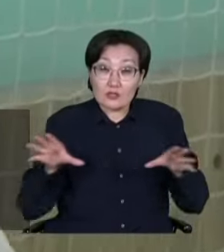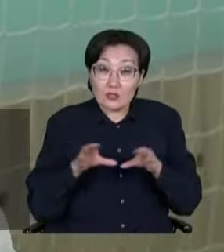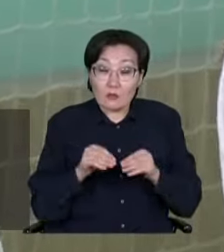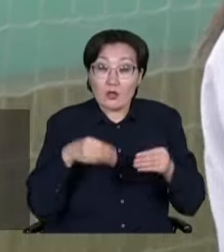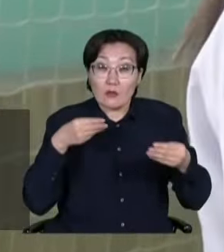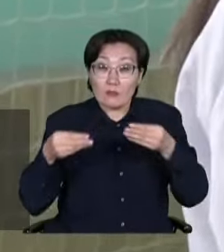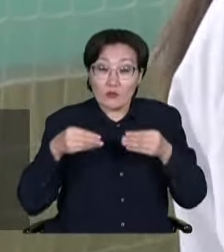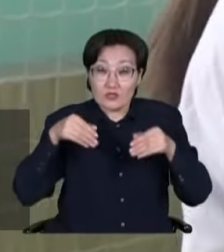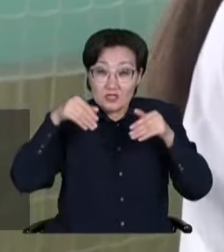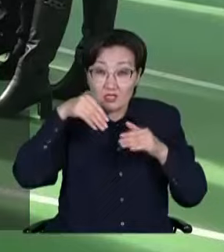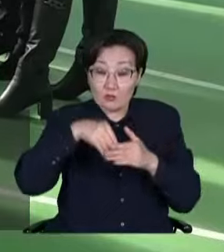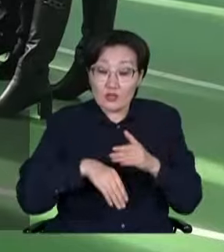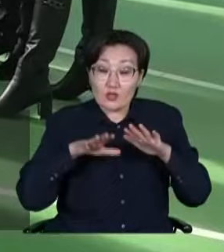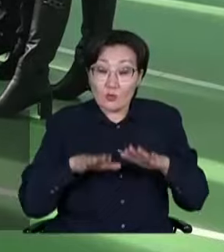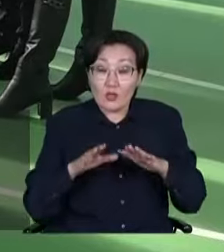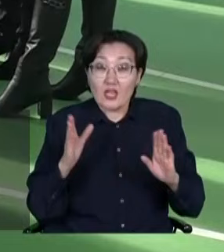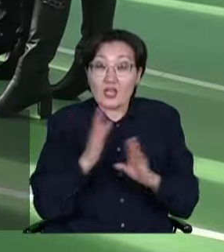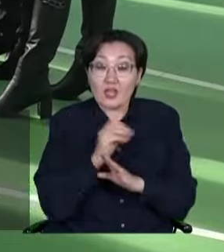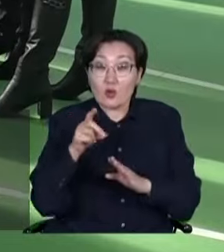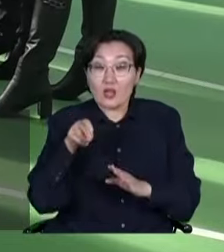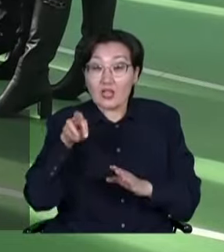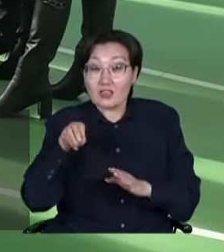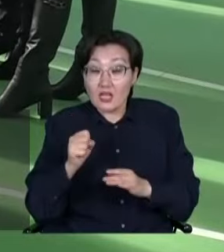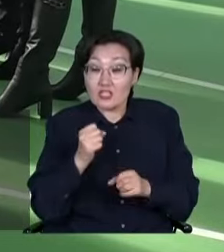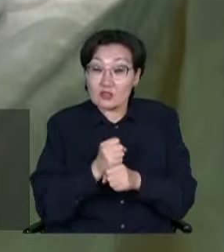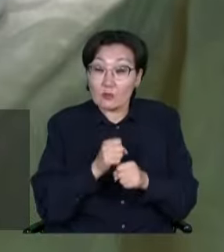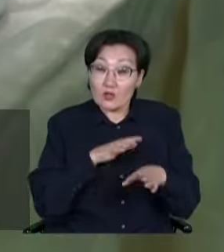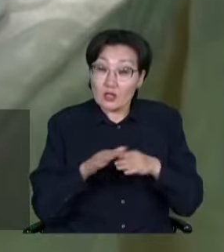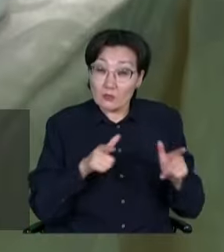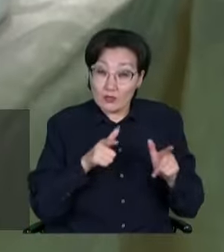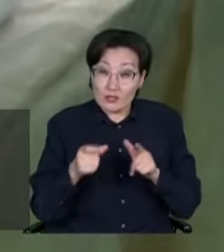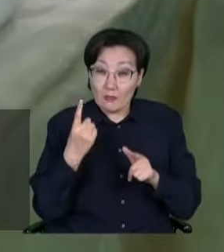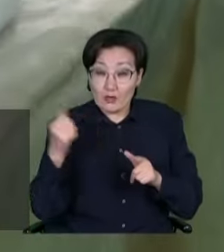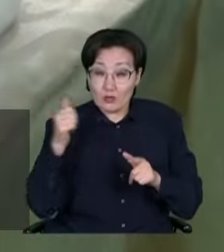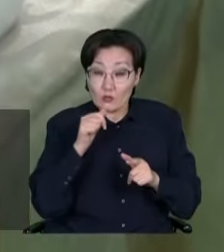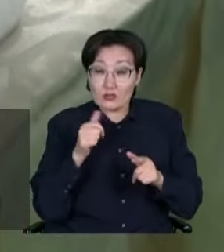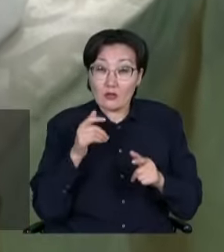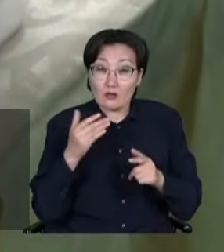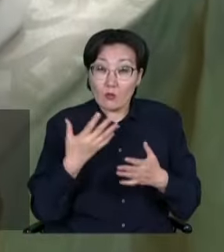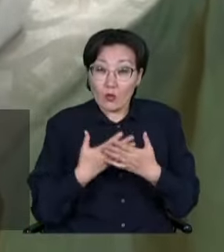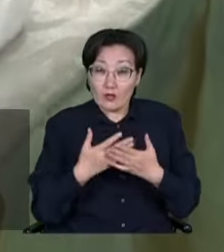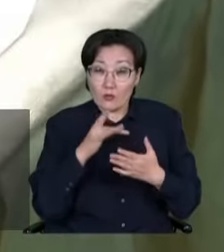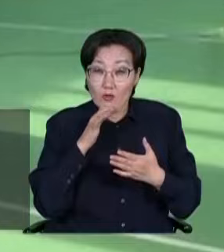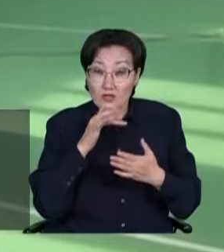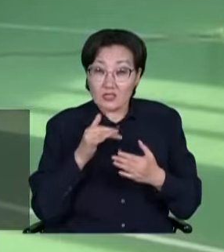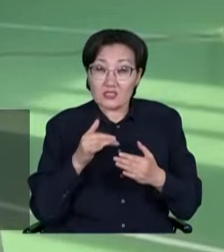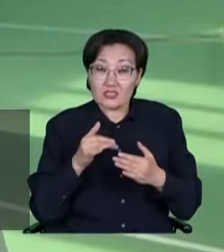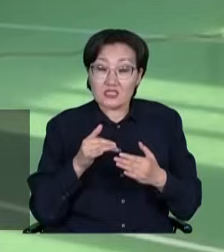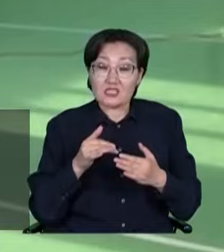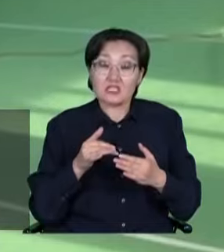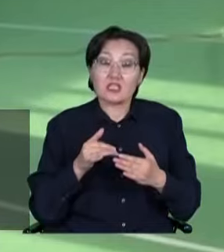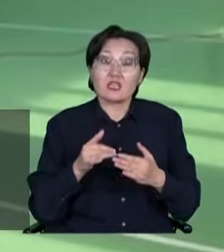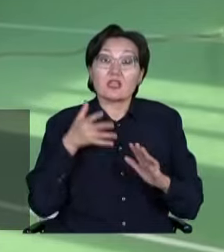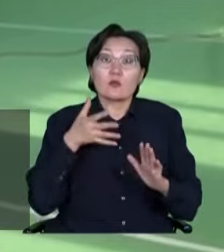пластик қалталардың орнын басатын экоқалта жасап жүр. Айтуынша, толық дайындап шығуға бір аптаға жуық уақыт кетіпті. Биопакет жасаған болатынмын. Ол,